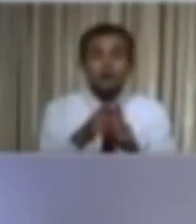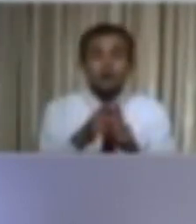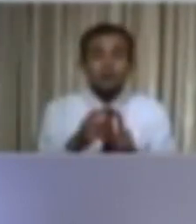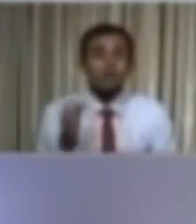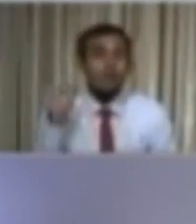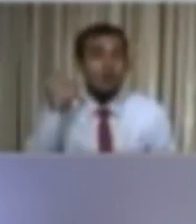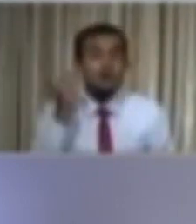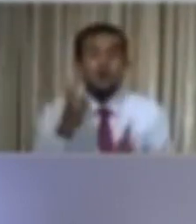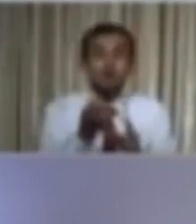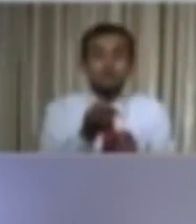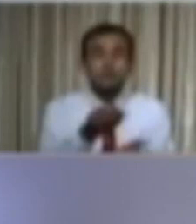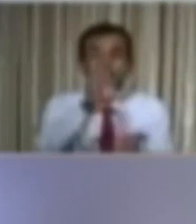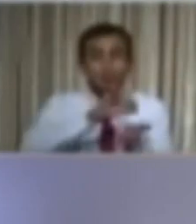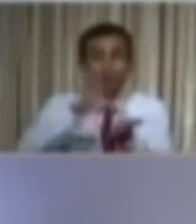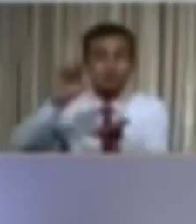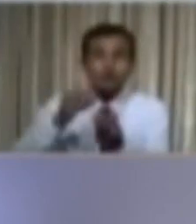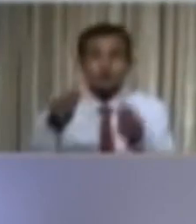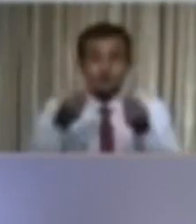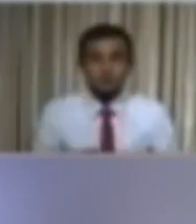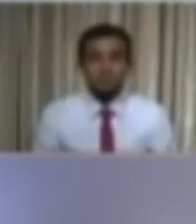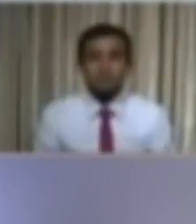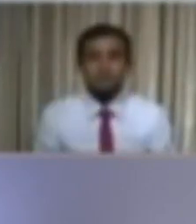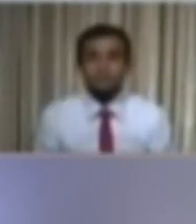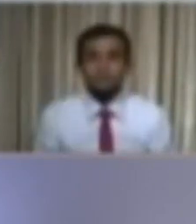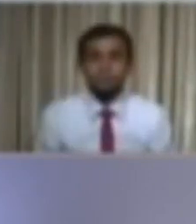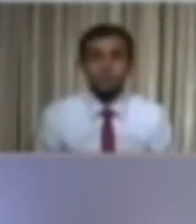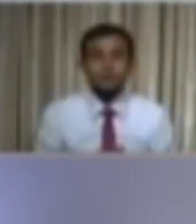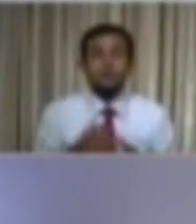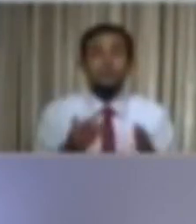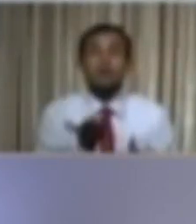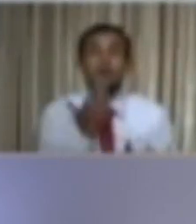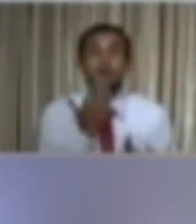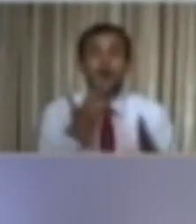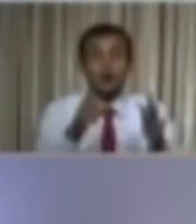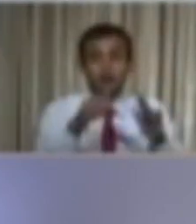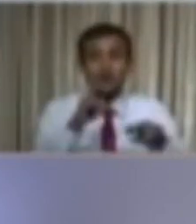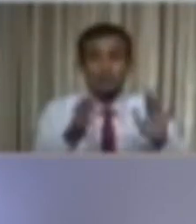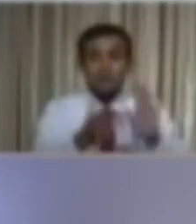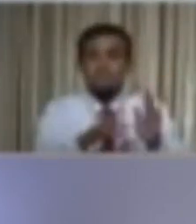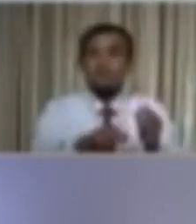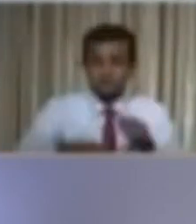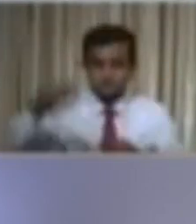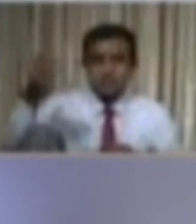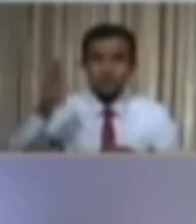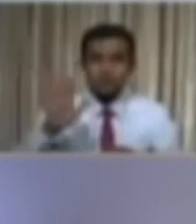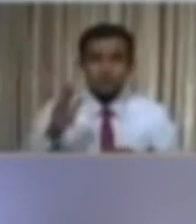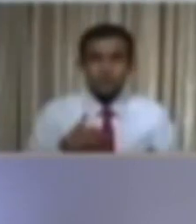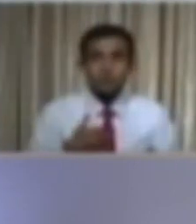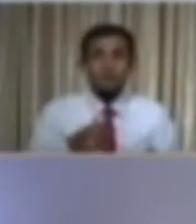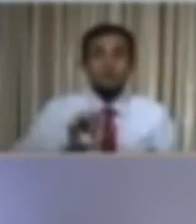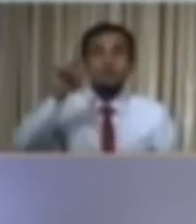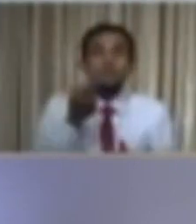ටිකක් ඩොලර් වලින් අපිට දෙනවා නම් මොකද ඕක කොහොමද දැන් යවලා තියෙනවා වොෂින්ටන් වලට IMF එකට යවන්න තියෙනවා මොකද අපිට තියෙන විදේශ